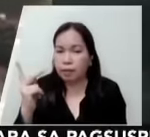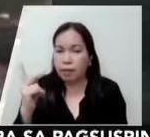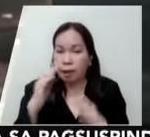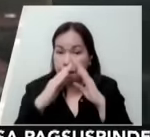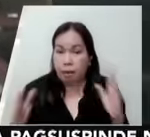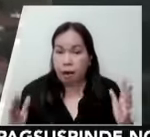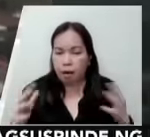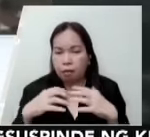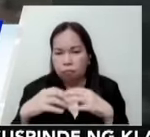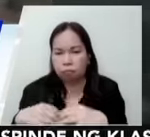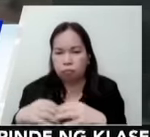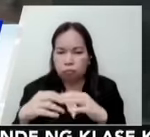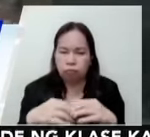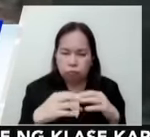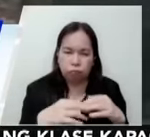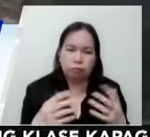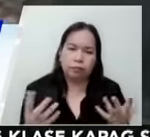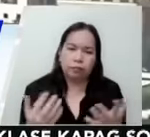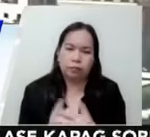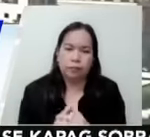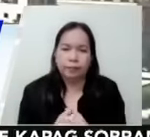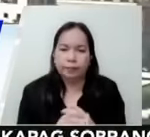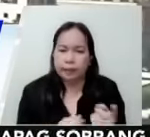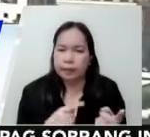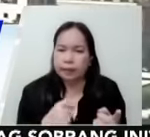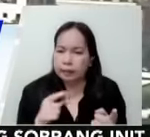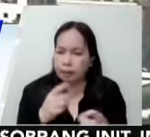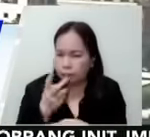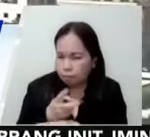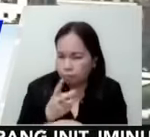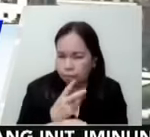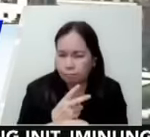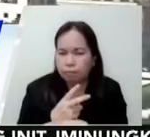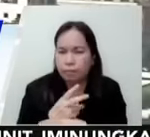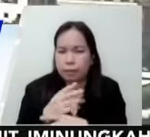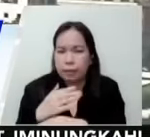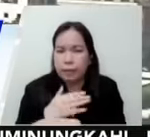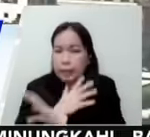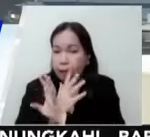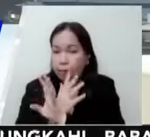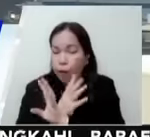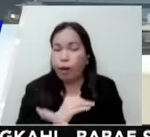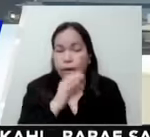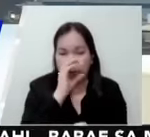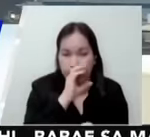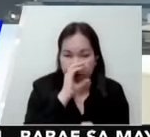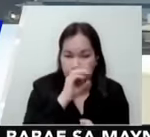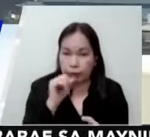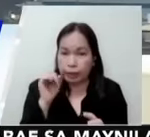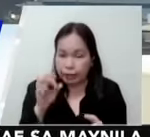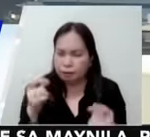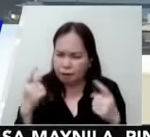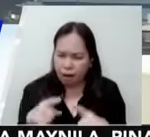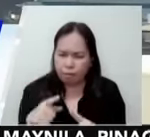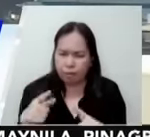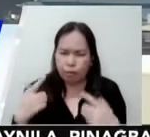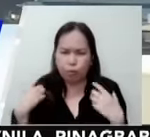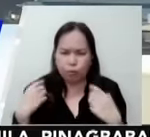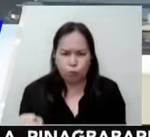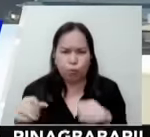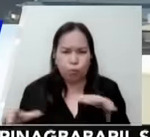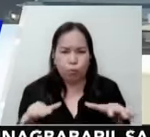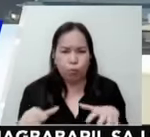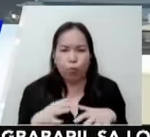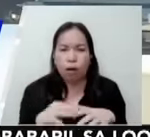daw ang assessment ng FIVOX sa Metro Davao at Metro Cebu sa posibleng maging impact ng ganito kalakas na lindol. Lalo pat may mga malalapit na fault line sa mga lugar na